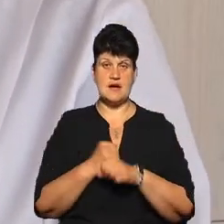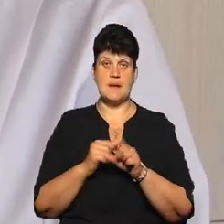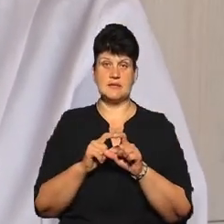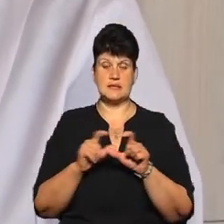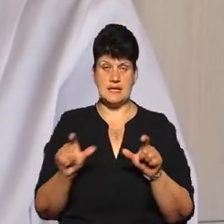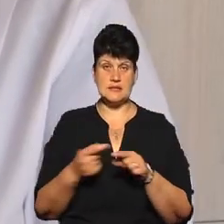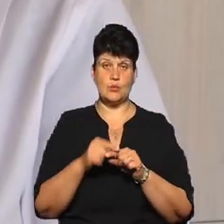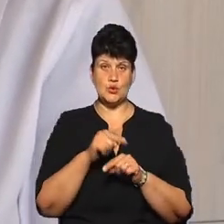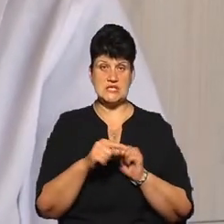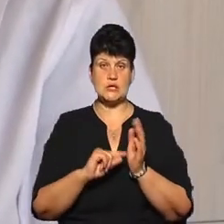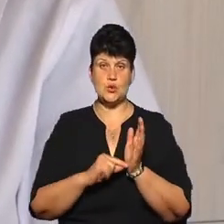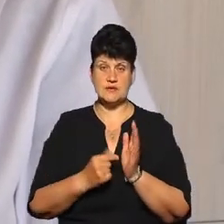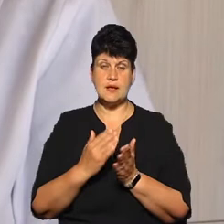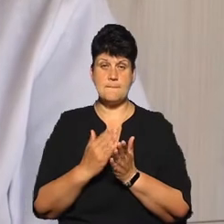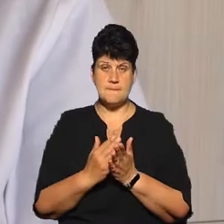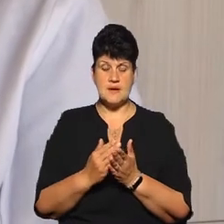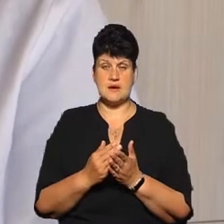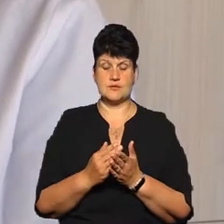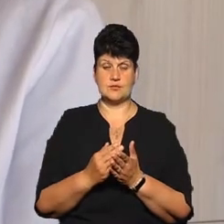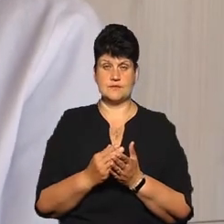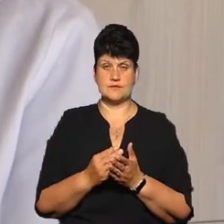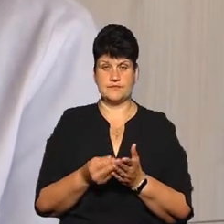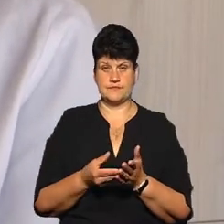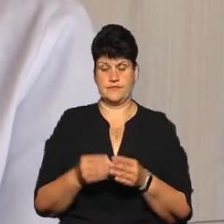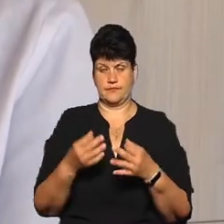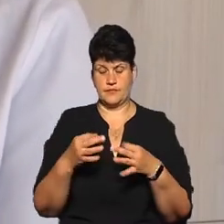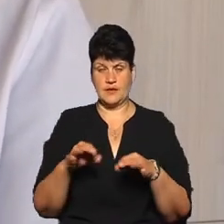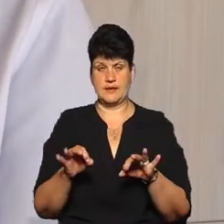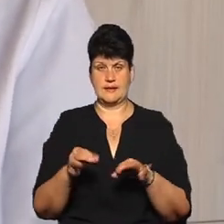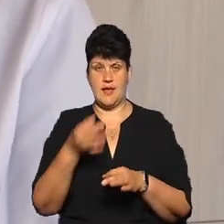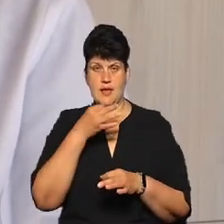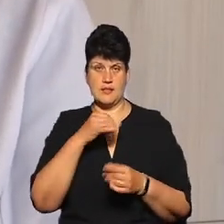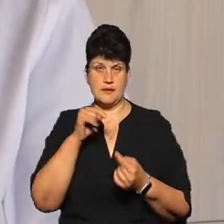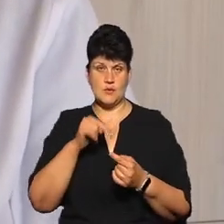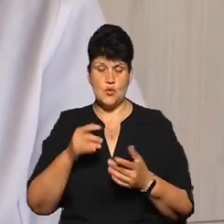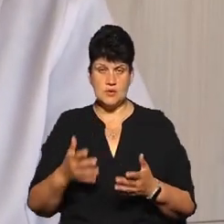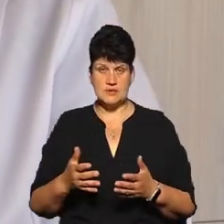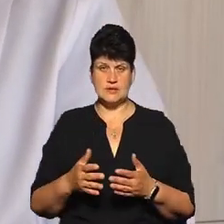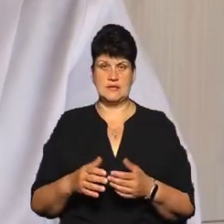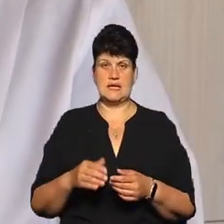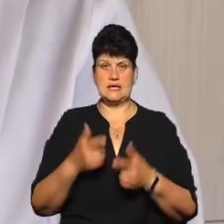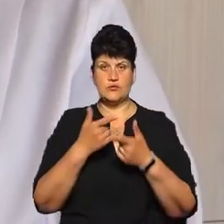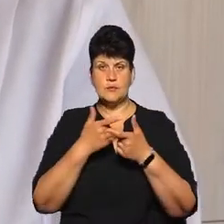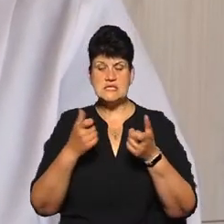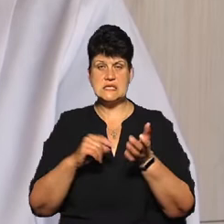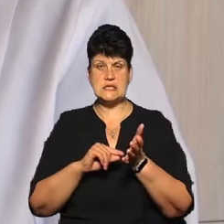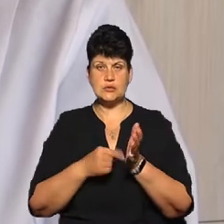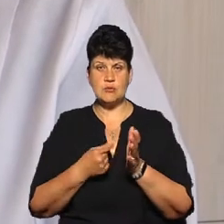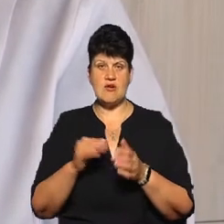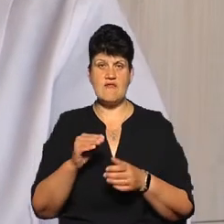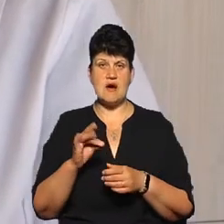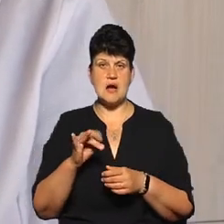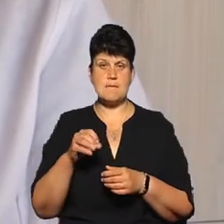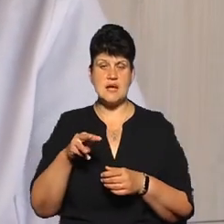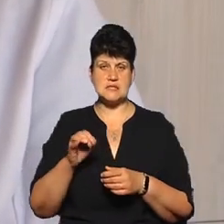цій довідці йому мають відпустити антибіотики, ті, які призначив лікар. На самій інформаційній довідці фармацевти